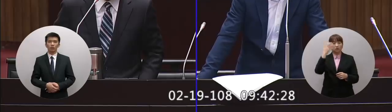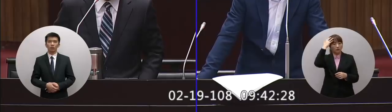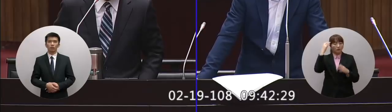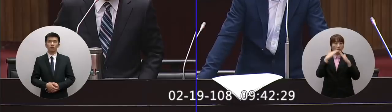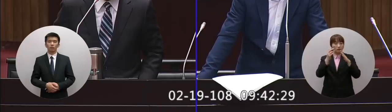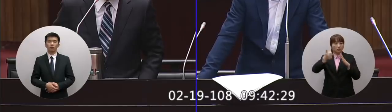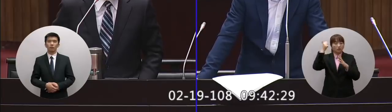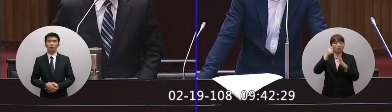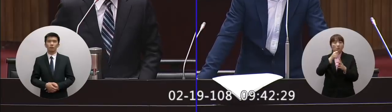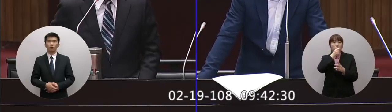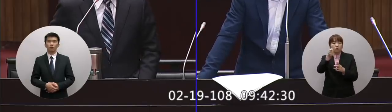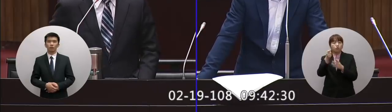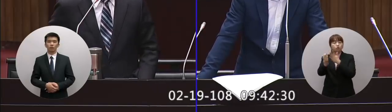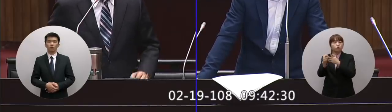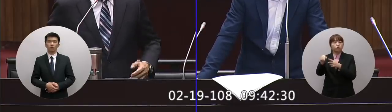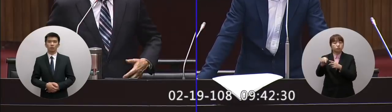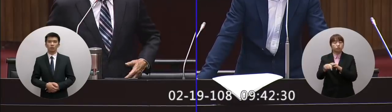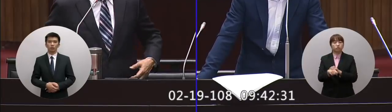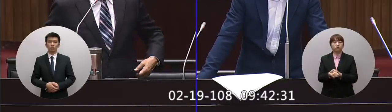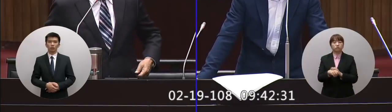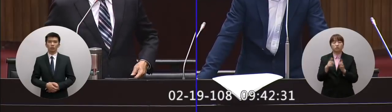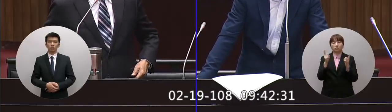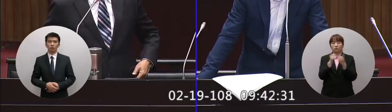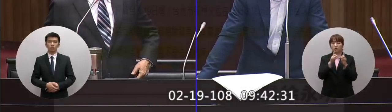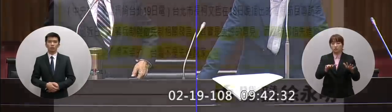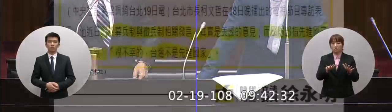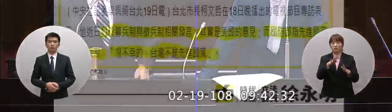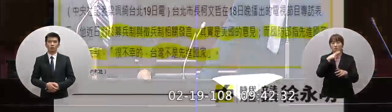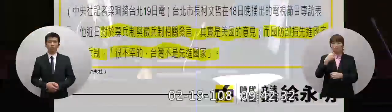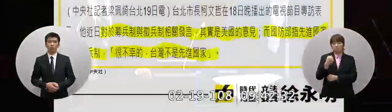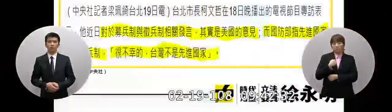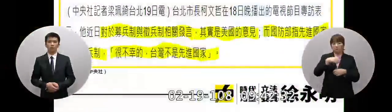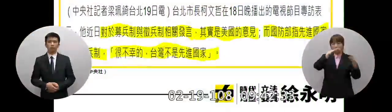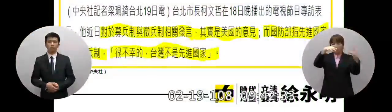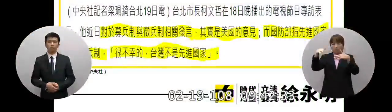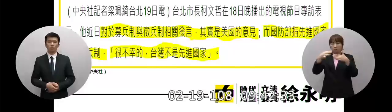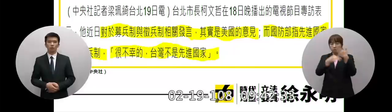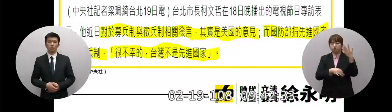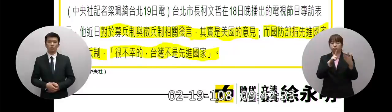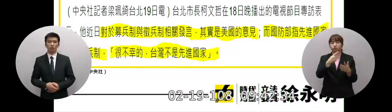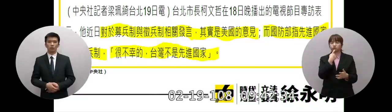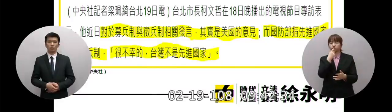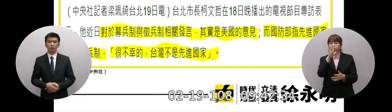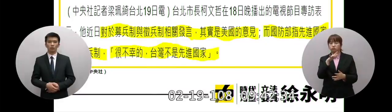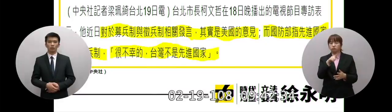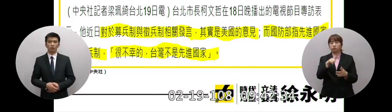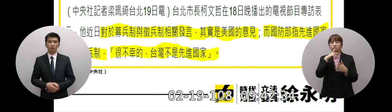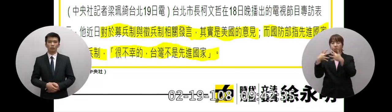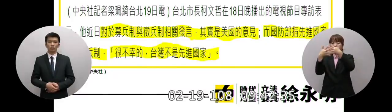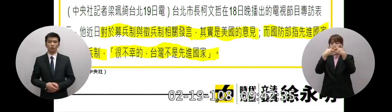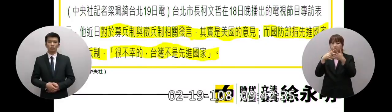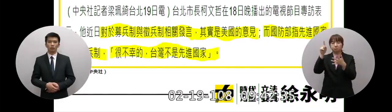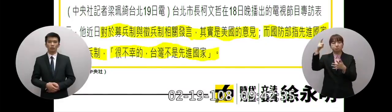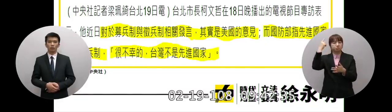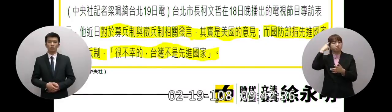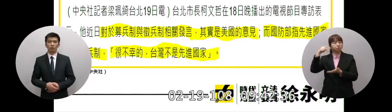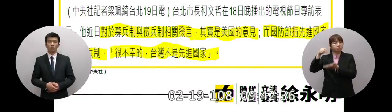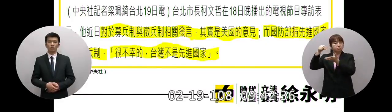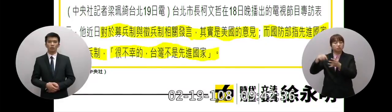长接受访问的时候说，他对现在的募兵有问题，他说这是美国人的意